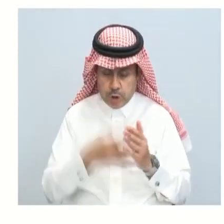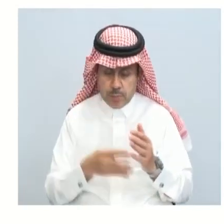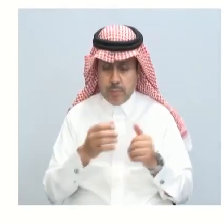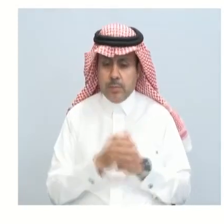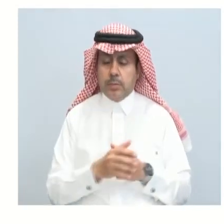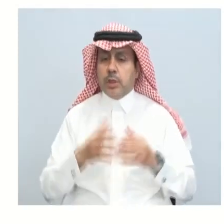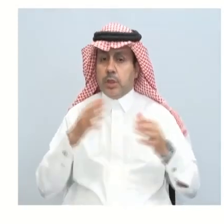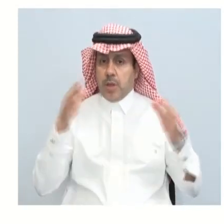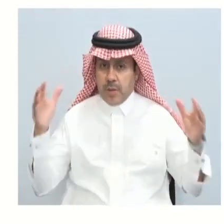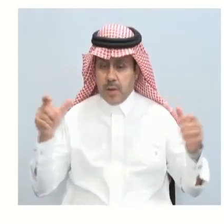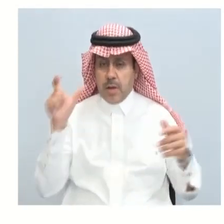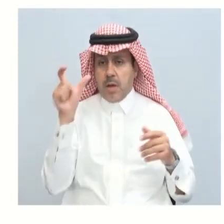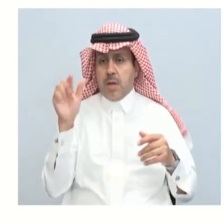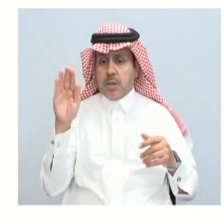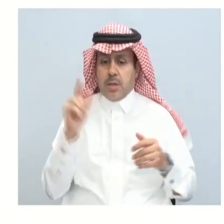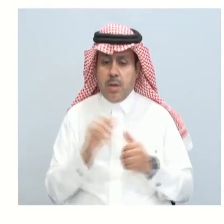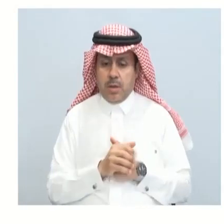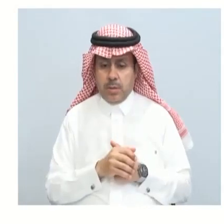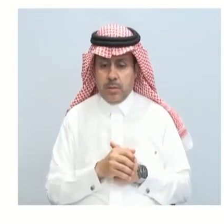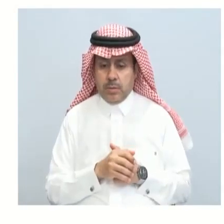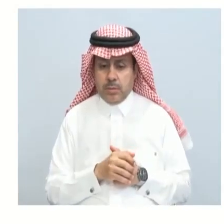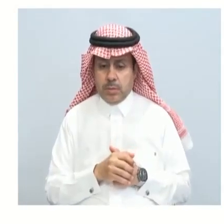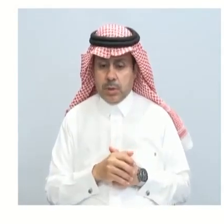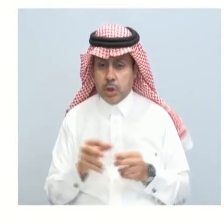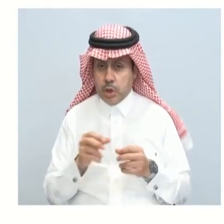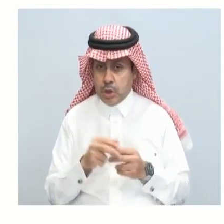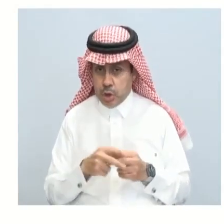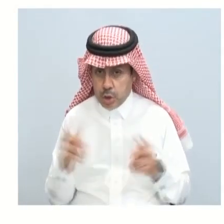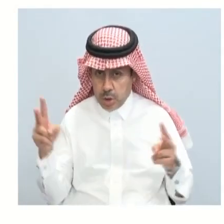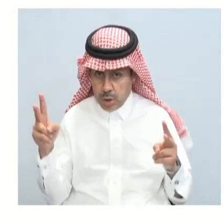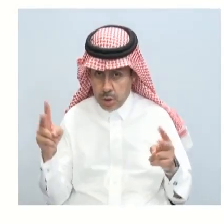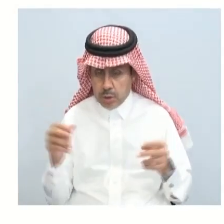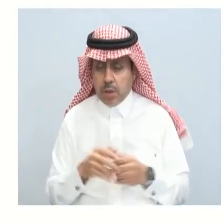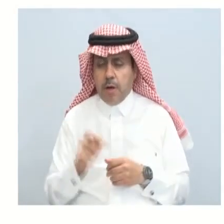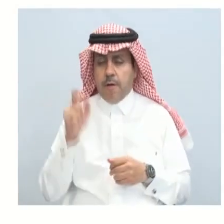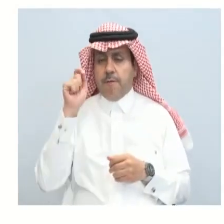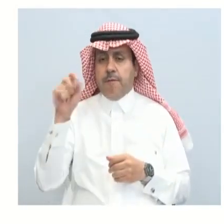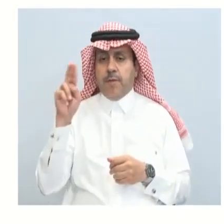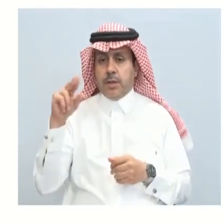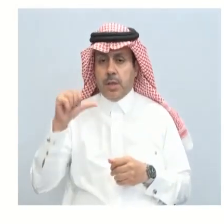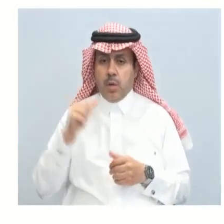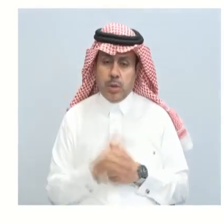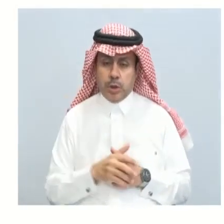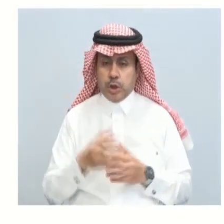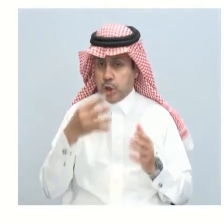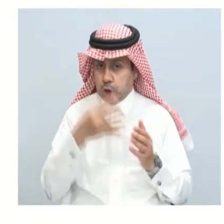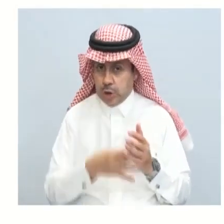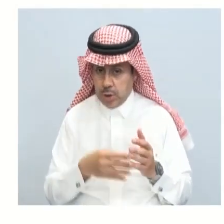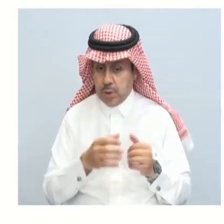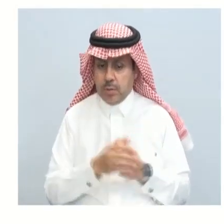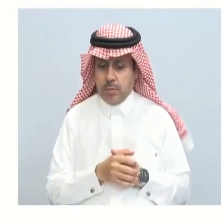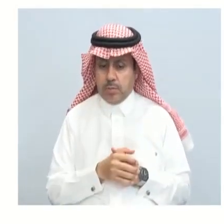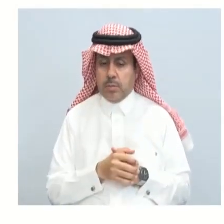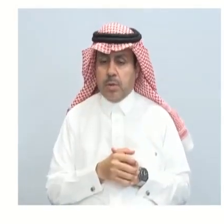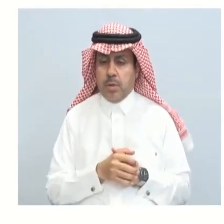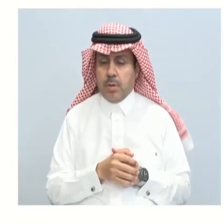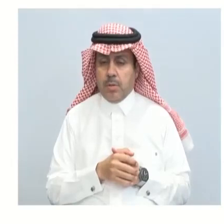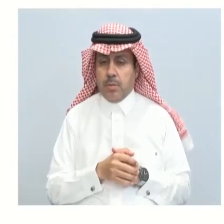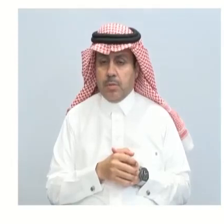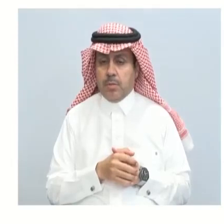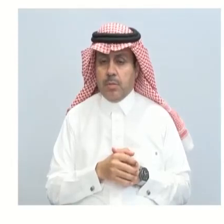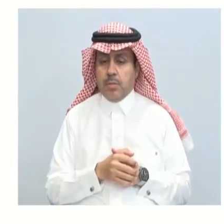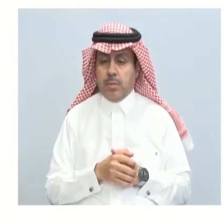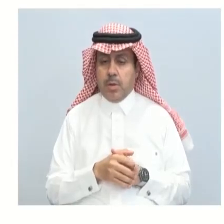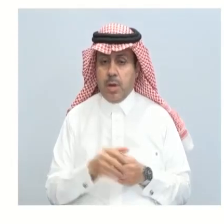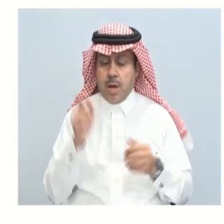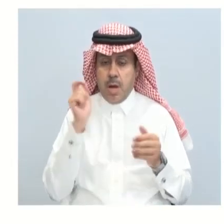تكثير نسل الامه وقد صدرت الفتاوى الشرعيه من المجامع العلميه الفقهيه بذلك منها ما جاء في